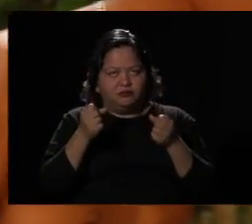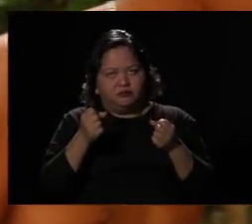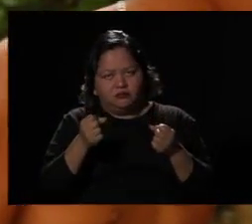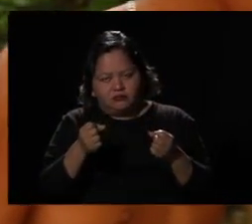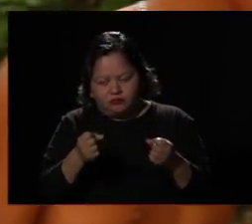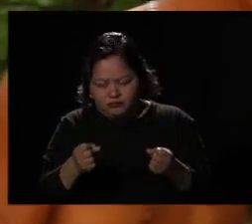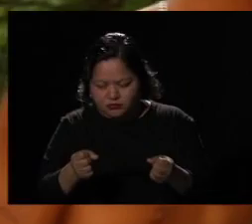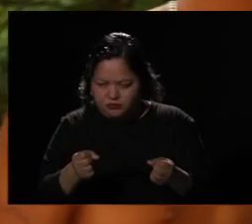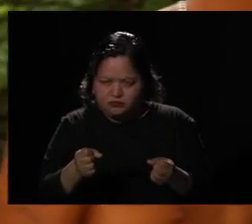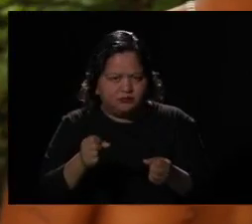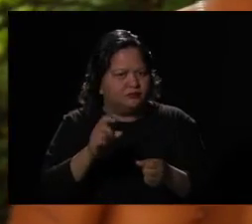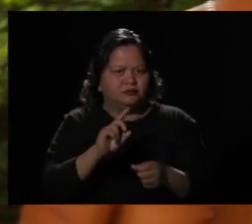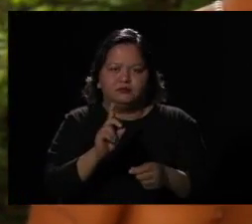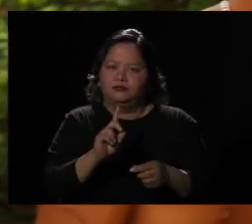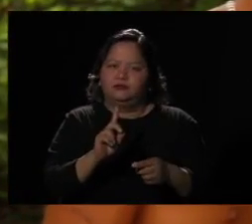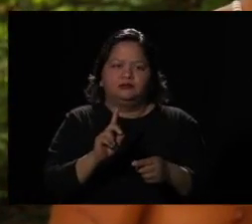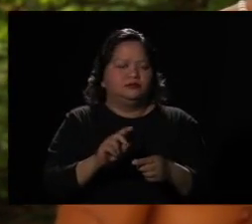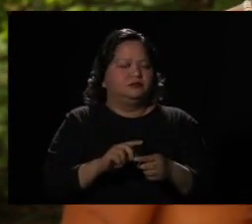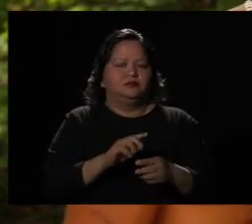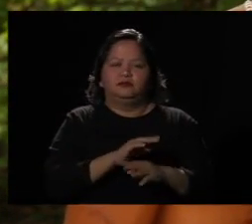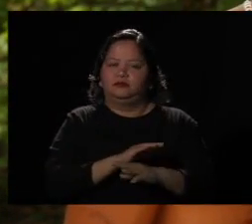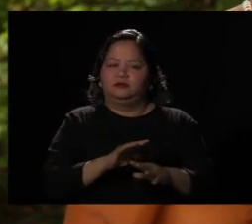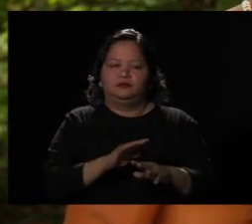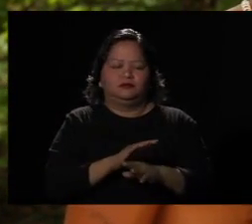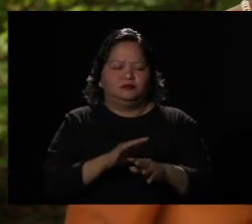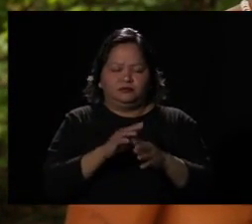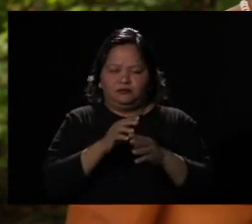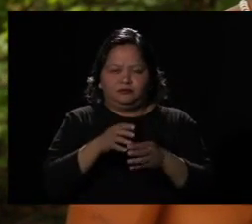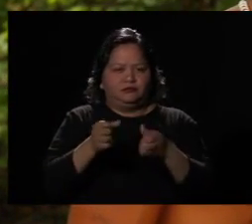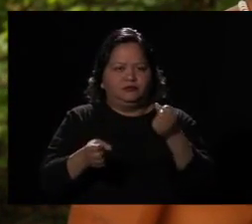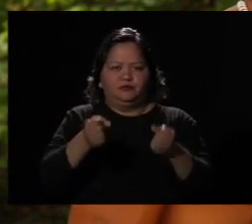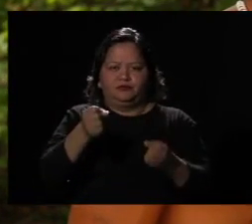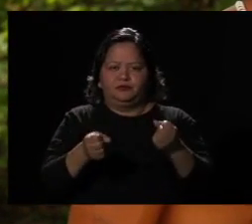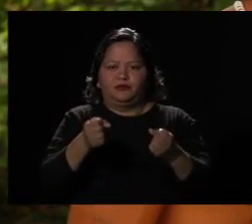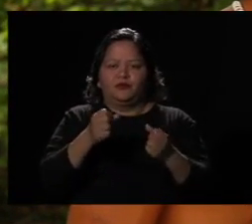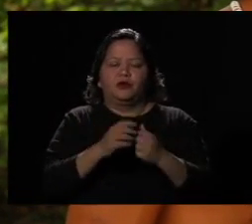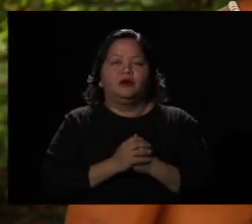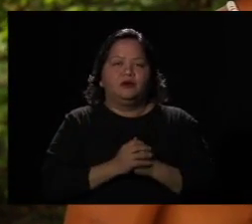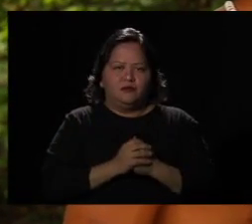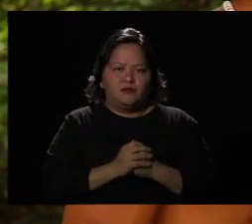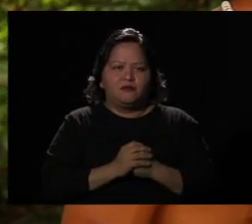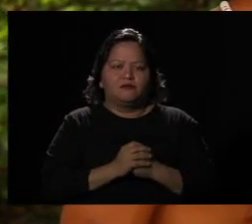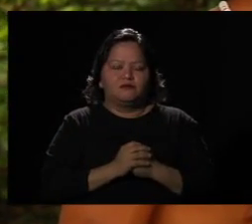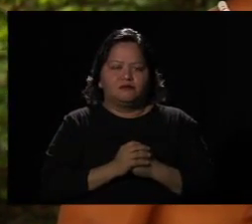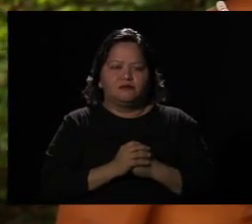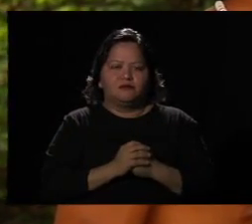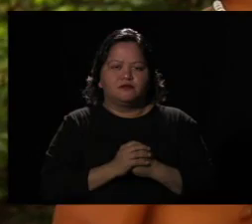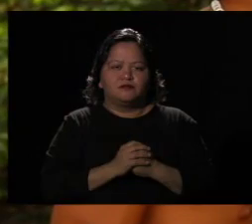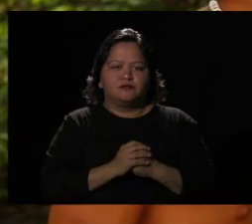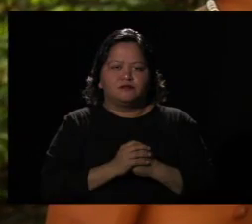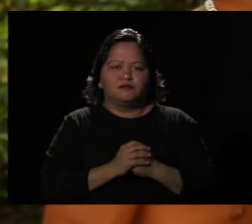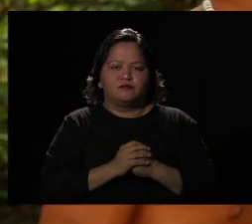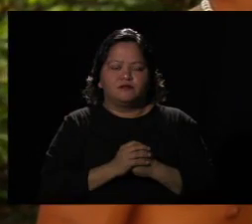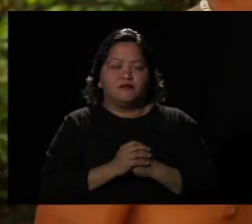Guahamegay lokwe amot siha ni u inakudi ini siha na minalango.